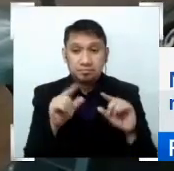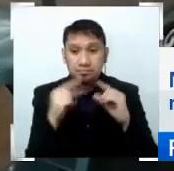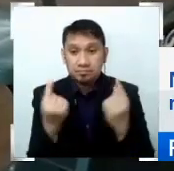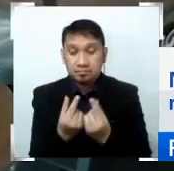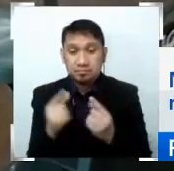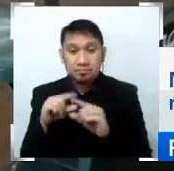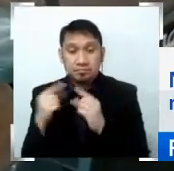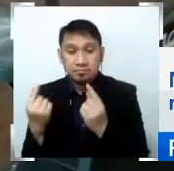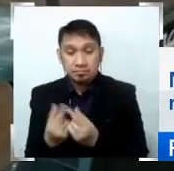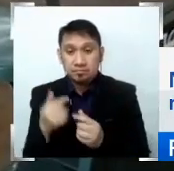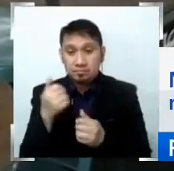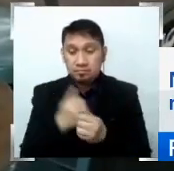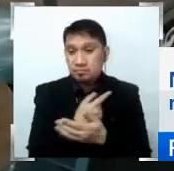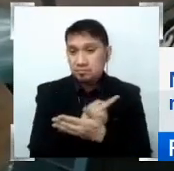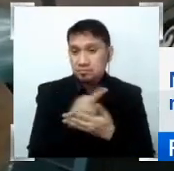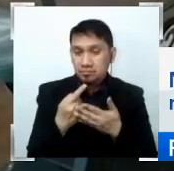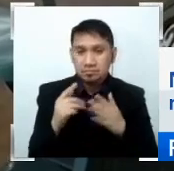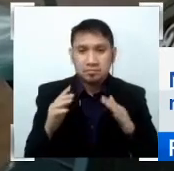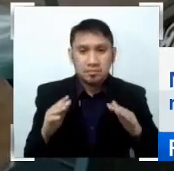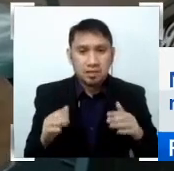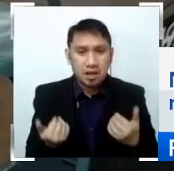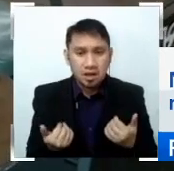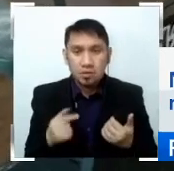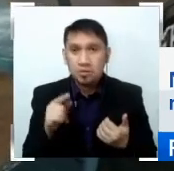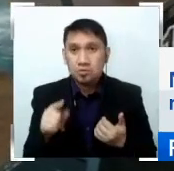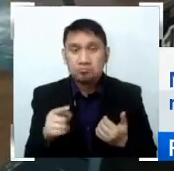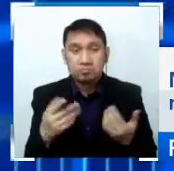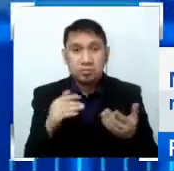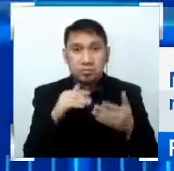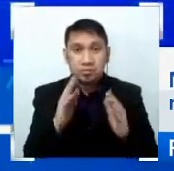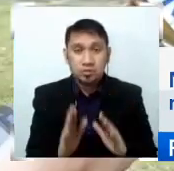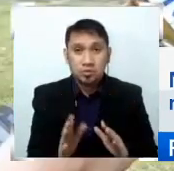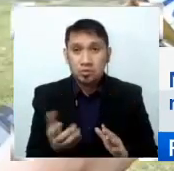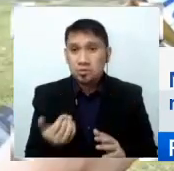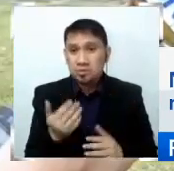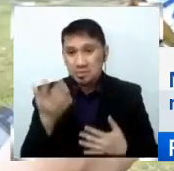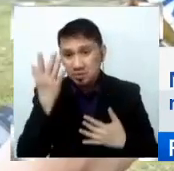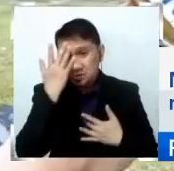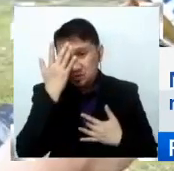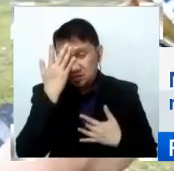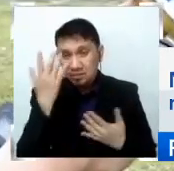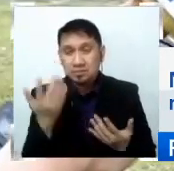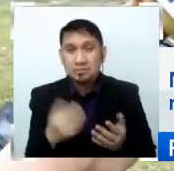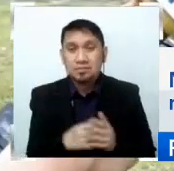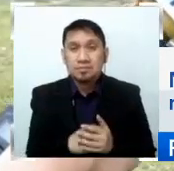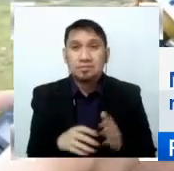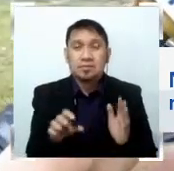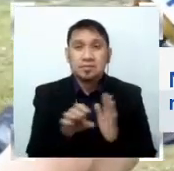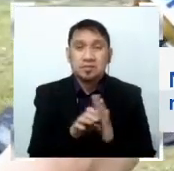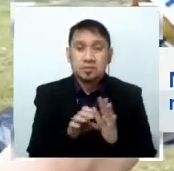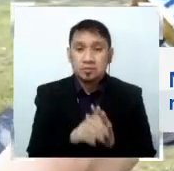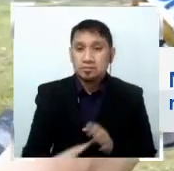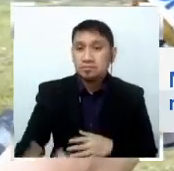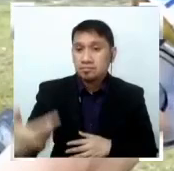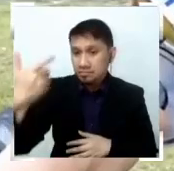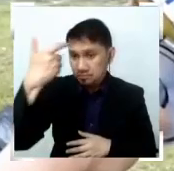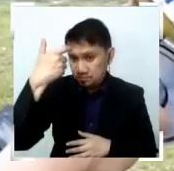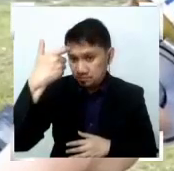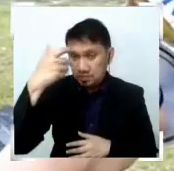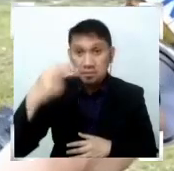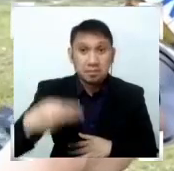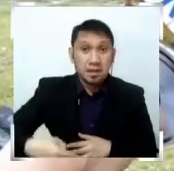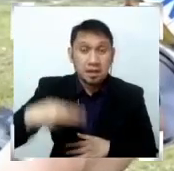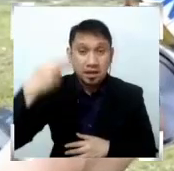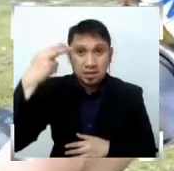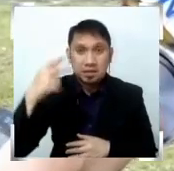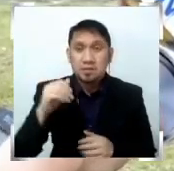Paano masisigurong walang estudyante na makakalusot na masama ang pakiramdam? Pagkuha sa iyang body temperature, taas, so dili na siya